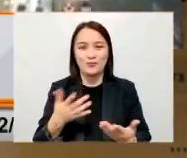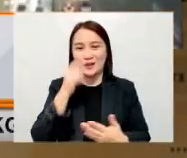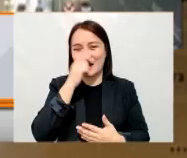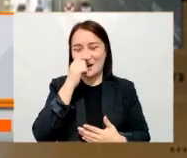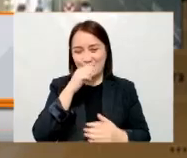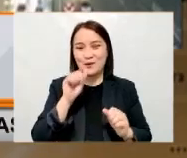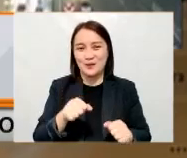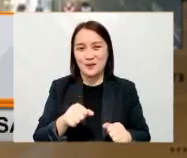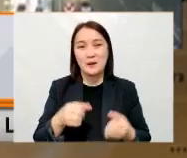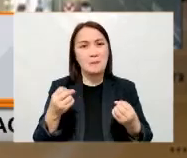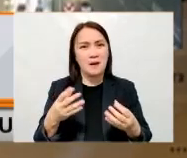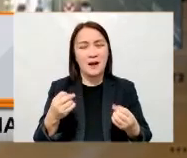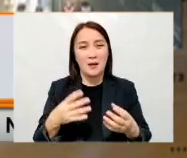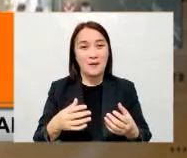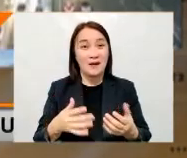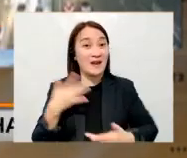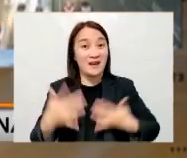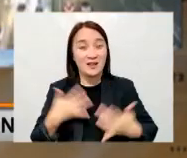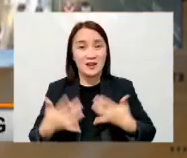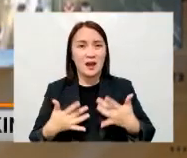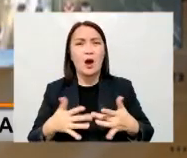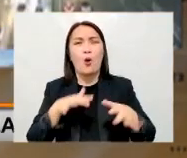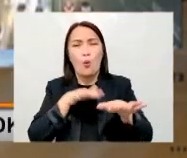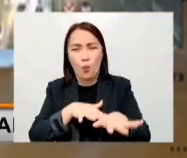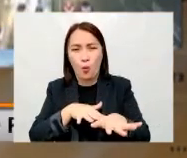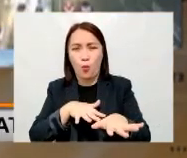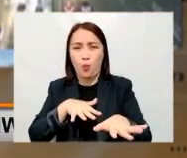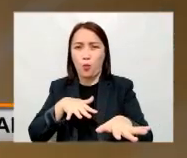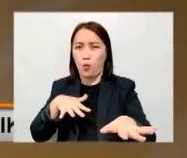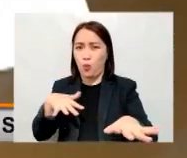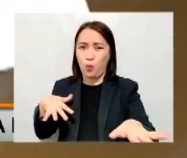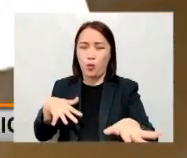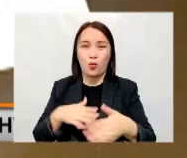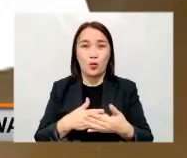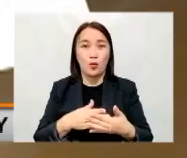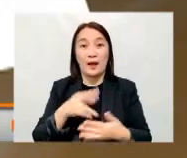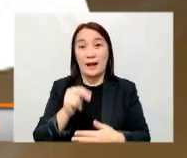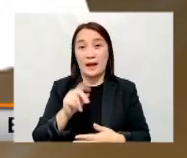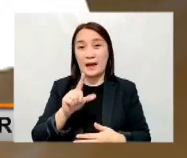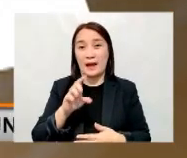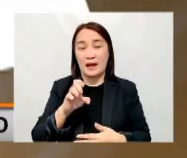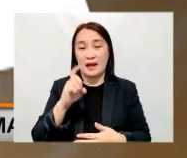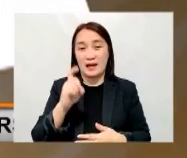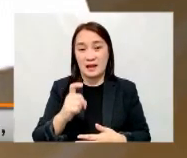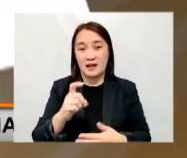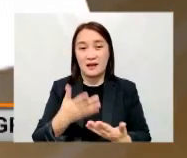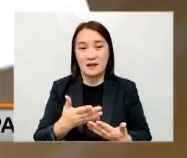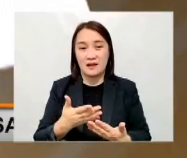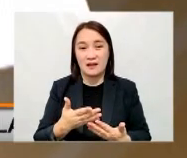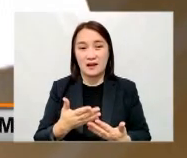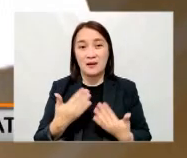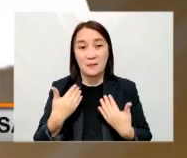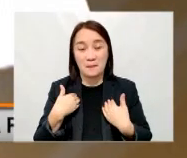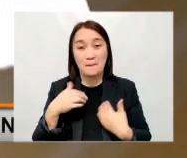Marami mang nag-enjoy. Heavy traffic naman ang naidulot ng concert sa LX. Si legit da barkads main Mendoza nga at